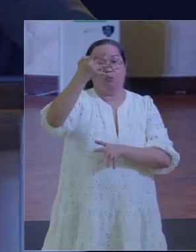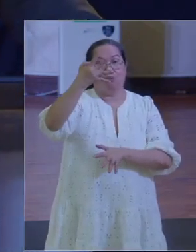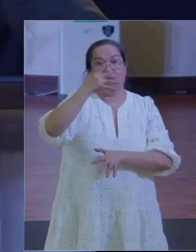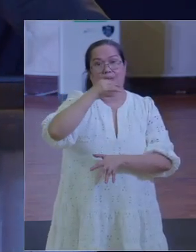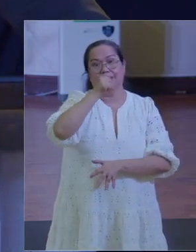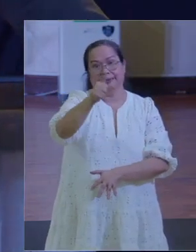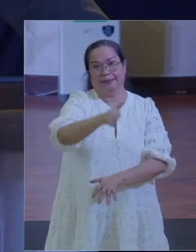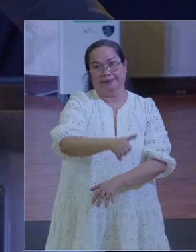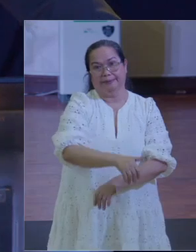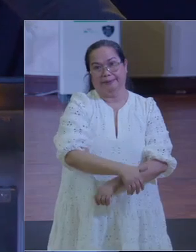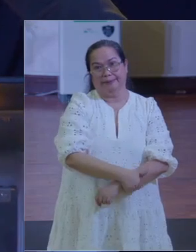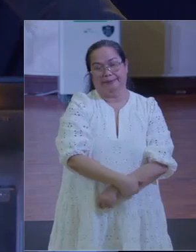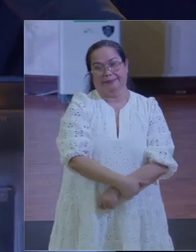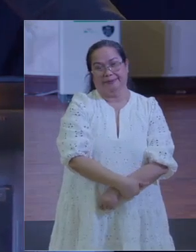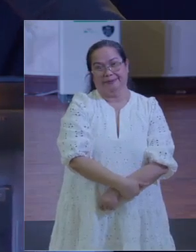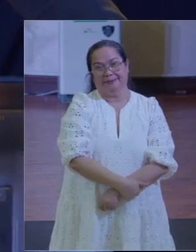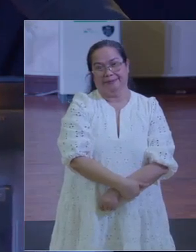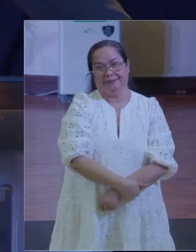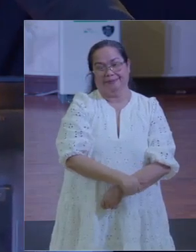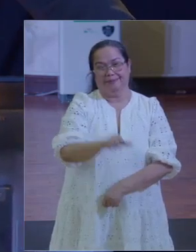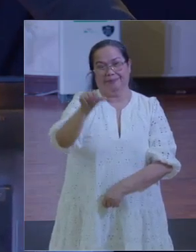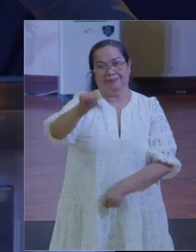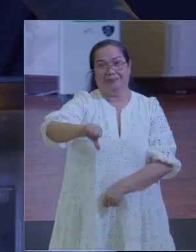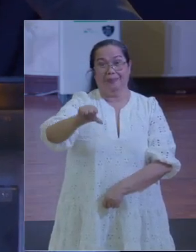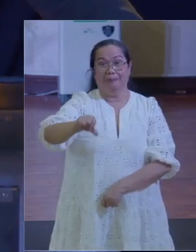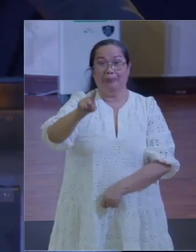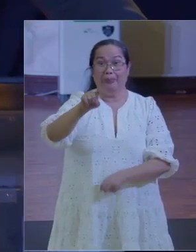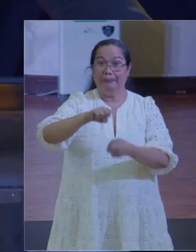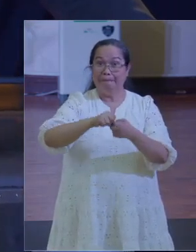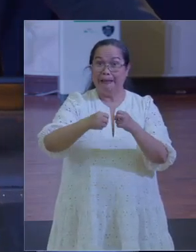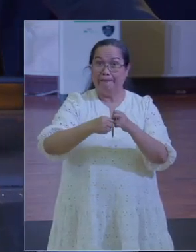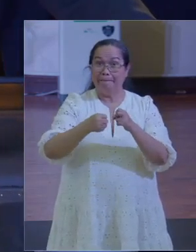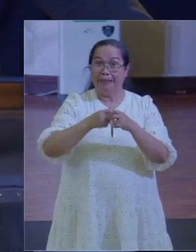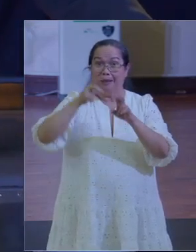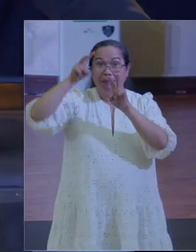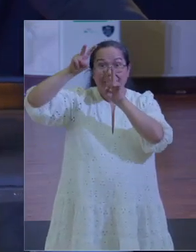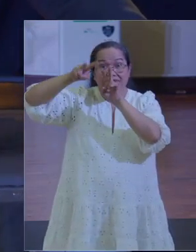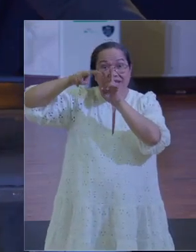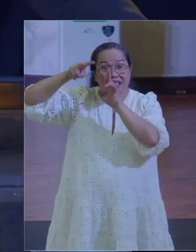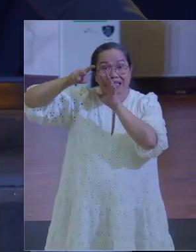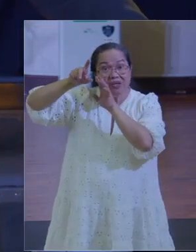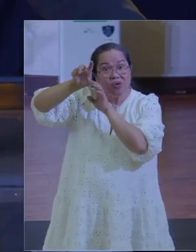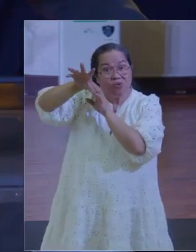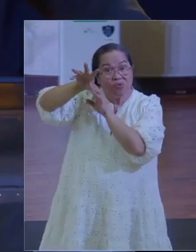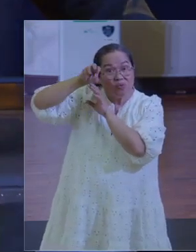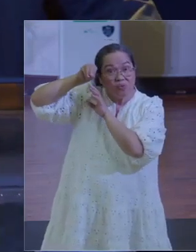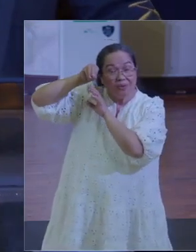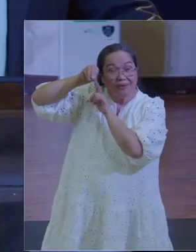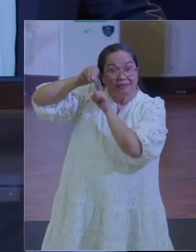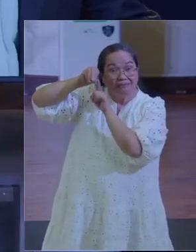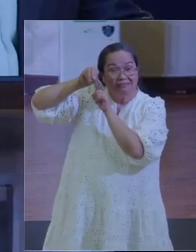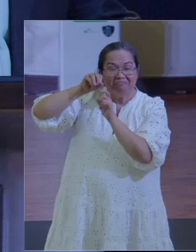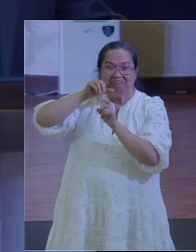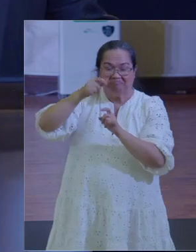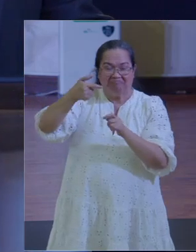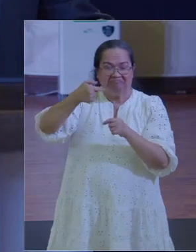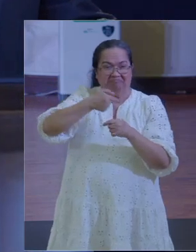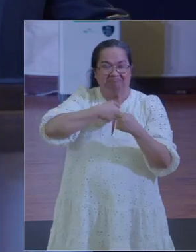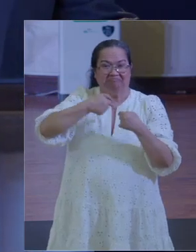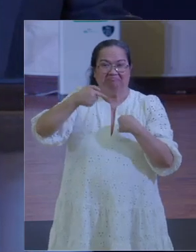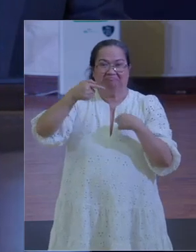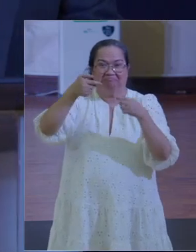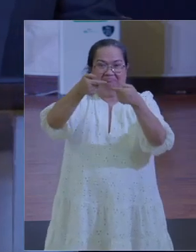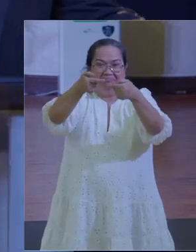yung paso yung bala niya. Ang problema, kitang-kita sa CCTV. At hindi tinamaan yung